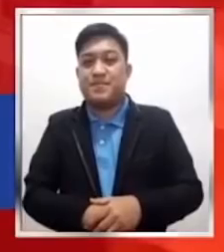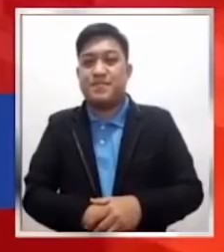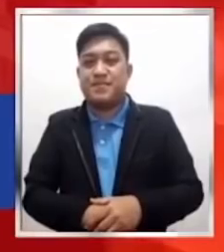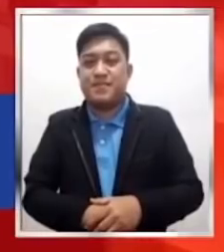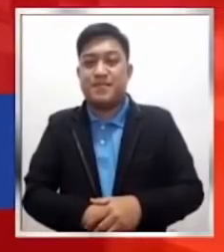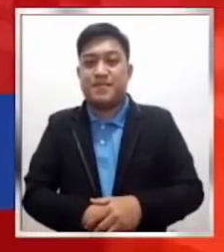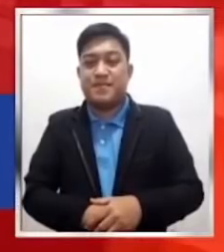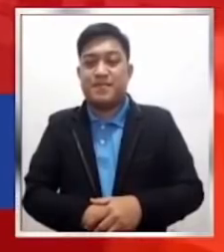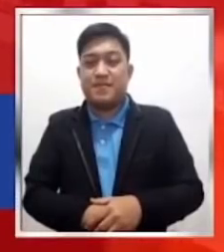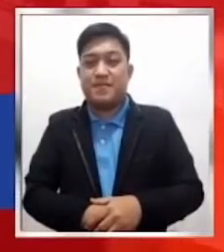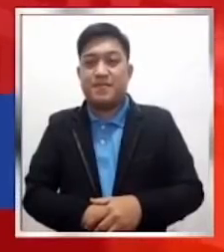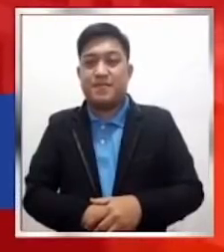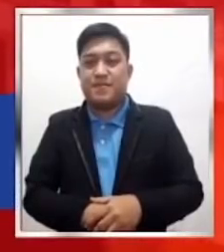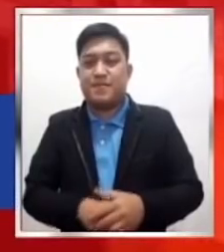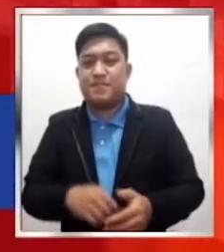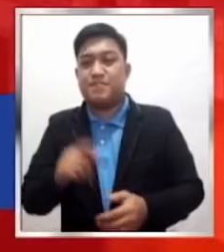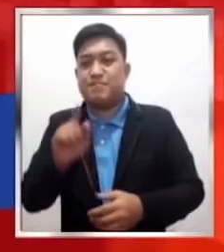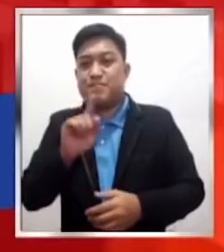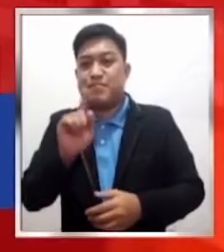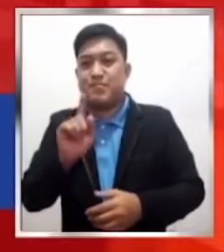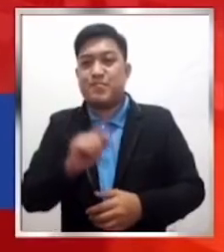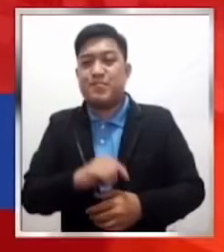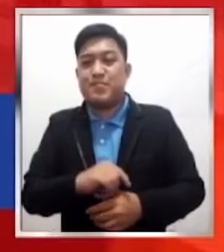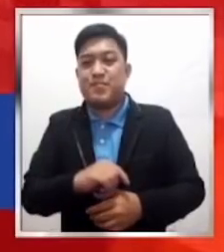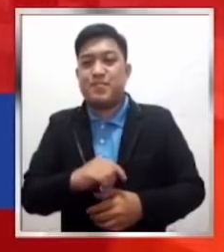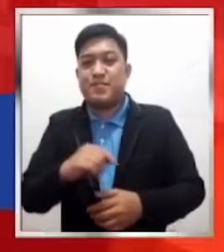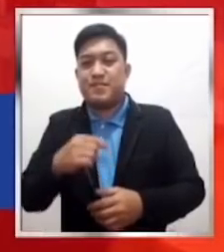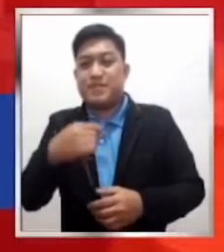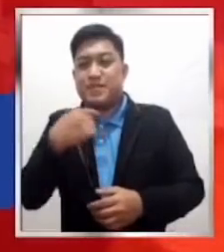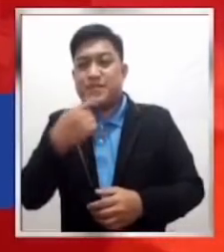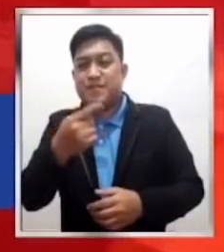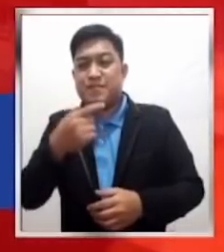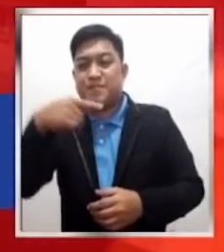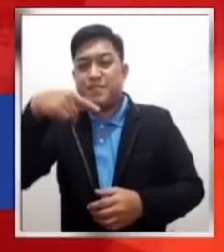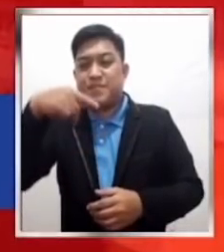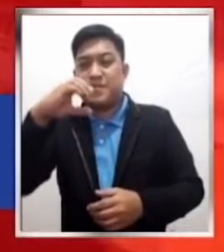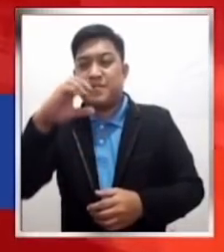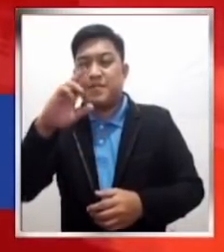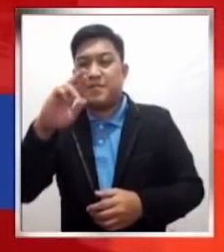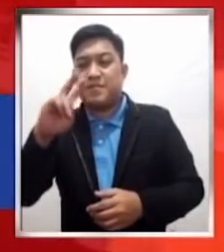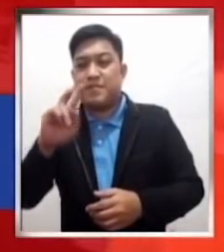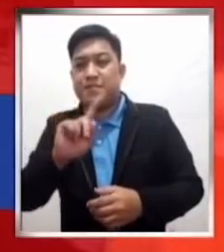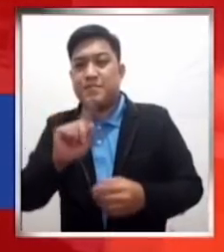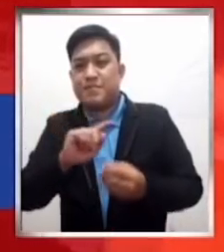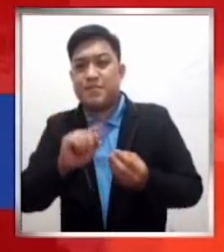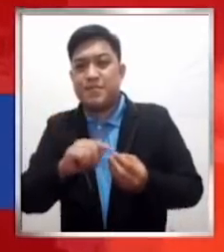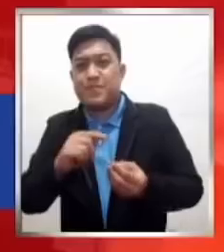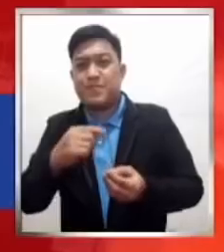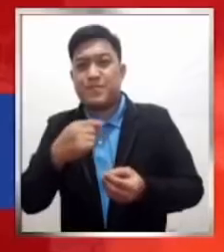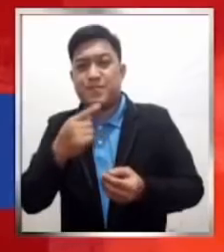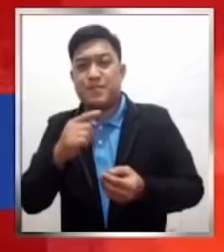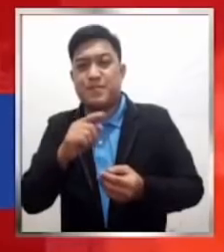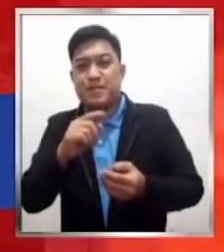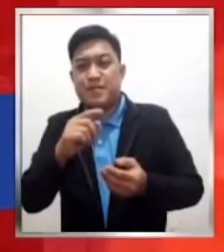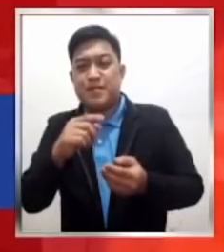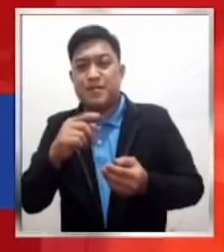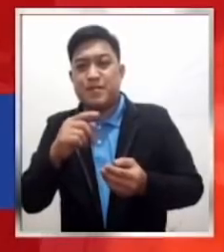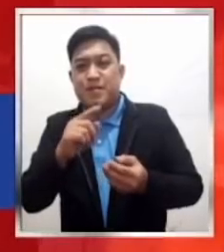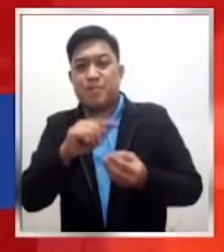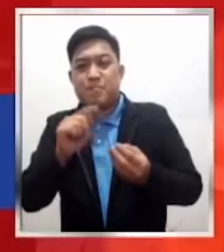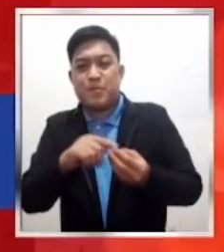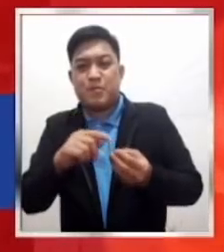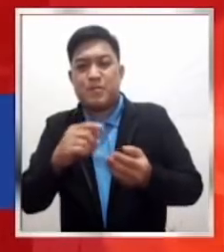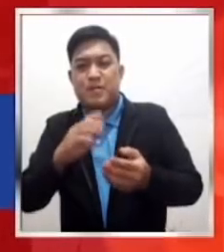Jamie, ano ang sinabi ng PPCRV tungkol sa mga ulat na mga pumalyang